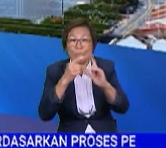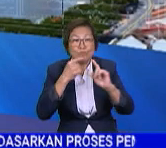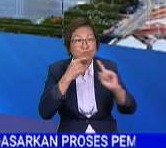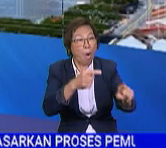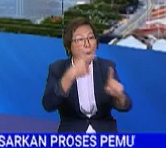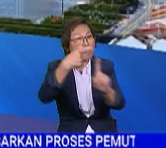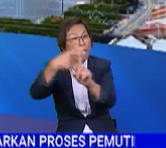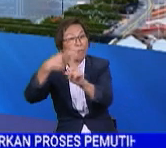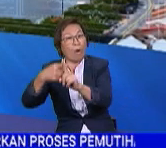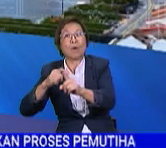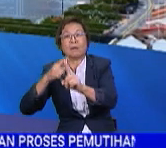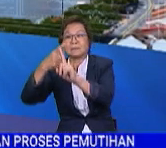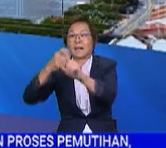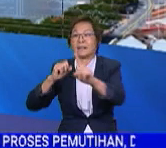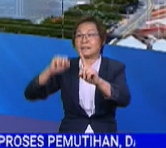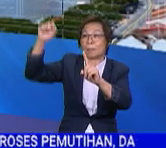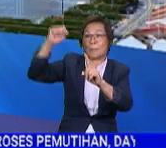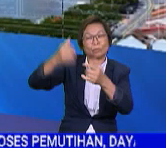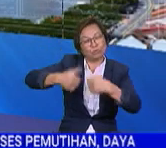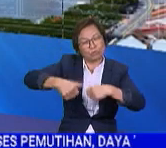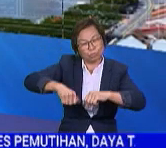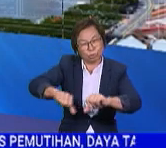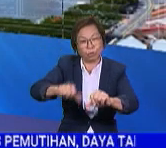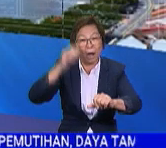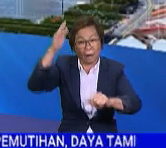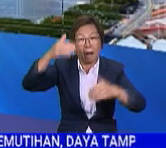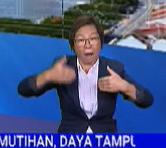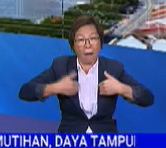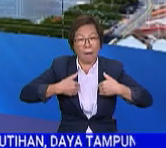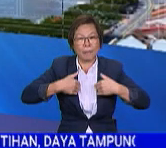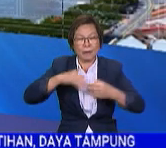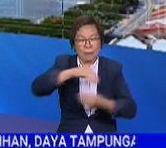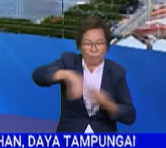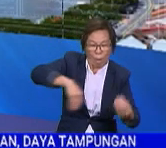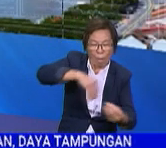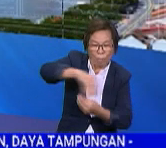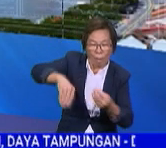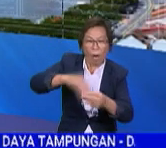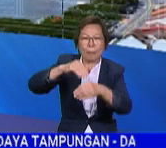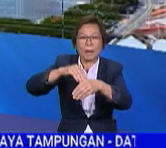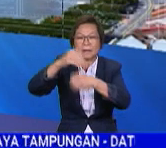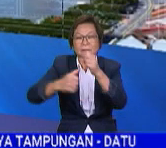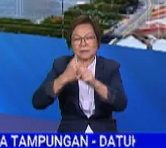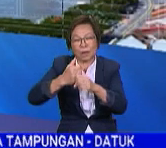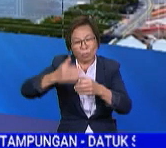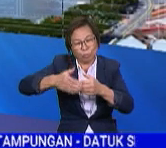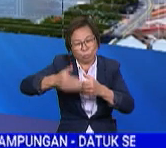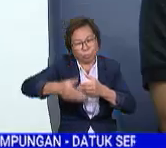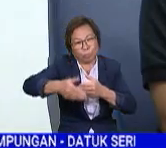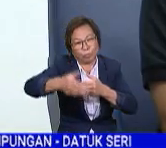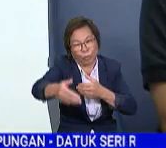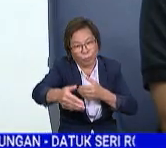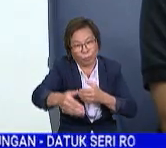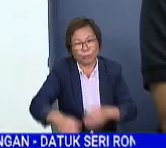respon positif daripada Sabah sekaligus ia akan diadakan secara bergilir pada tahun seterusnya